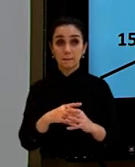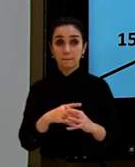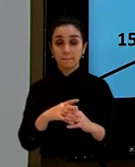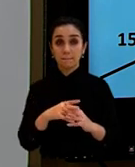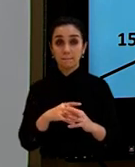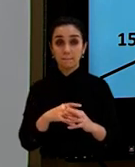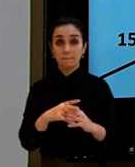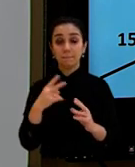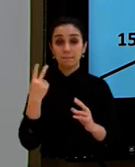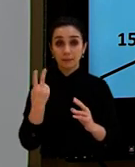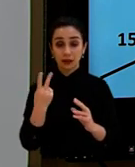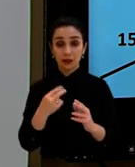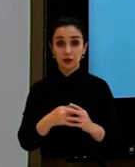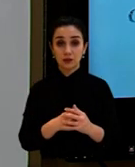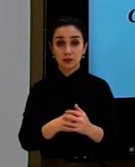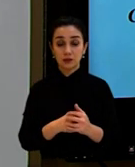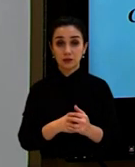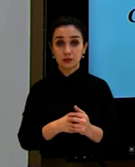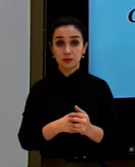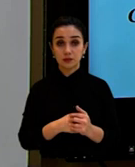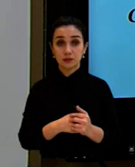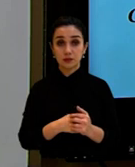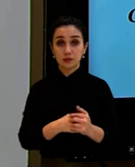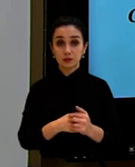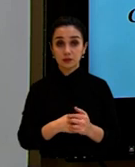равен двум.